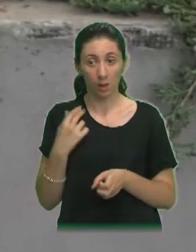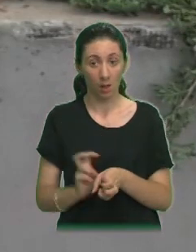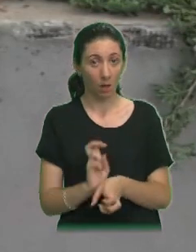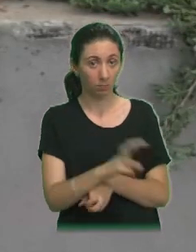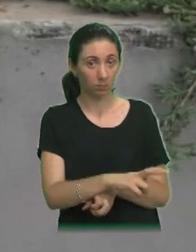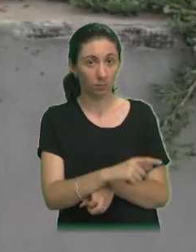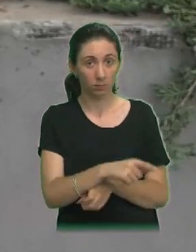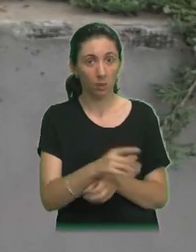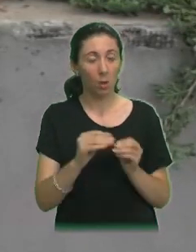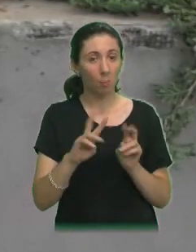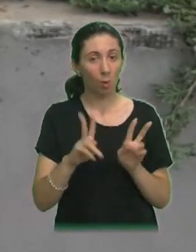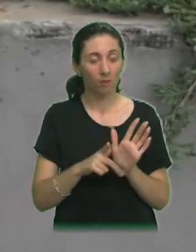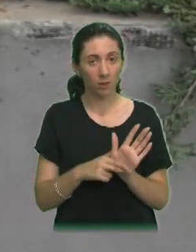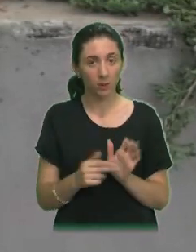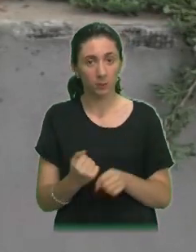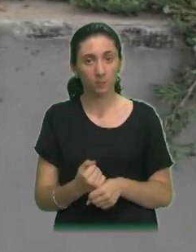se ne vidim.